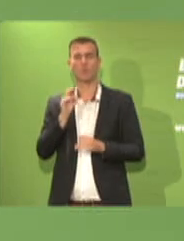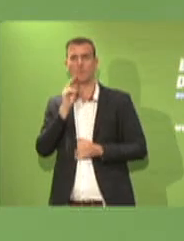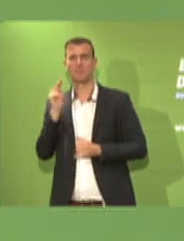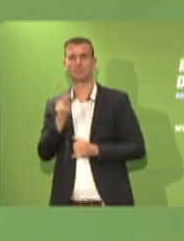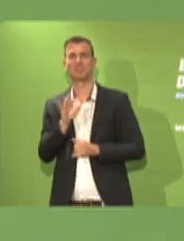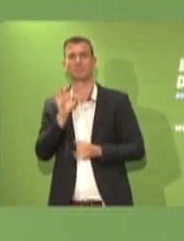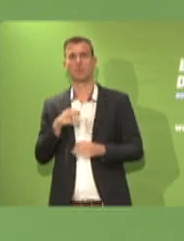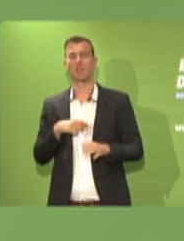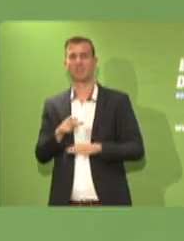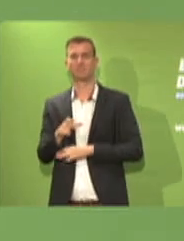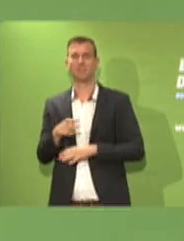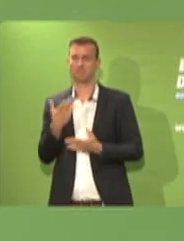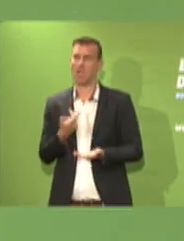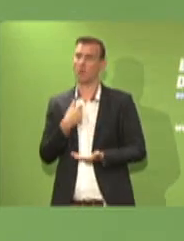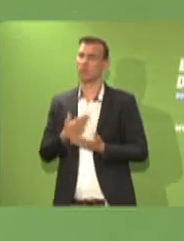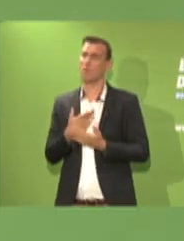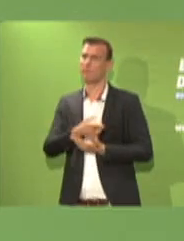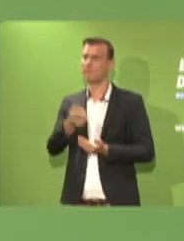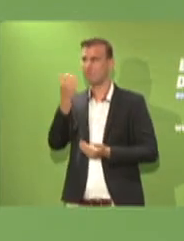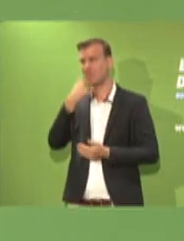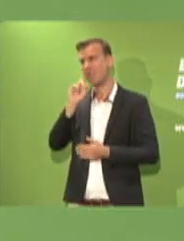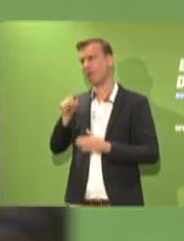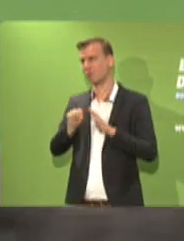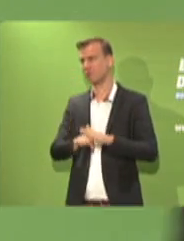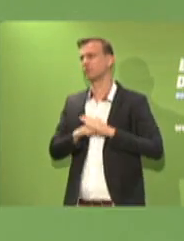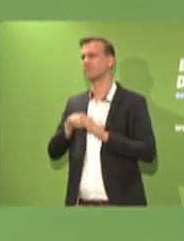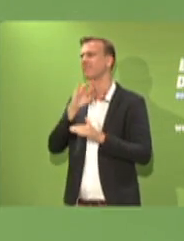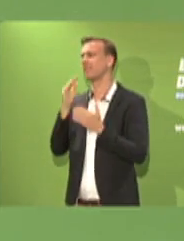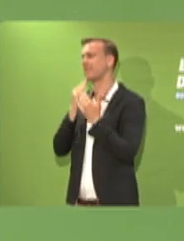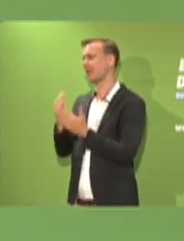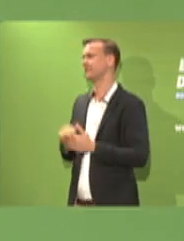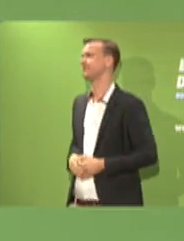für NRW. Ja, und auch ich bitte euch, diesen Antrag zu unterstützen. Schönen Dank.